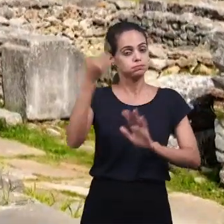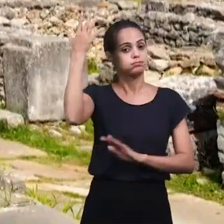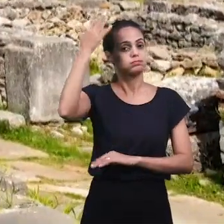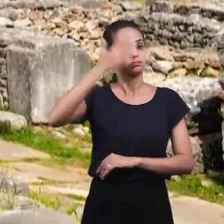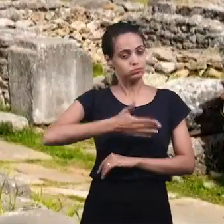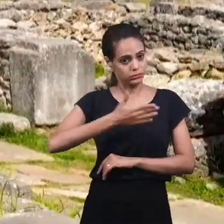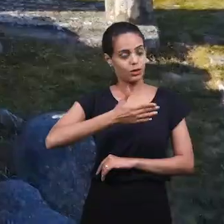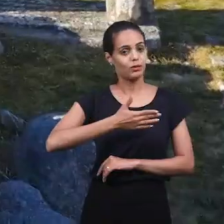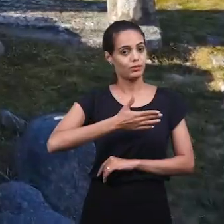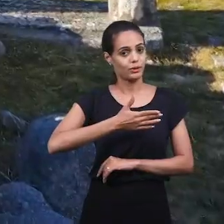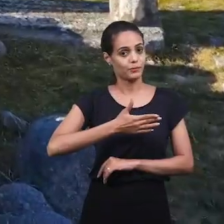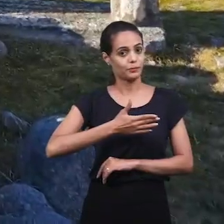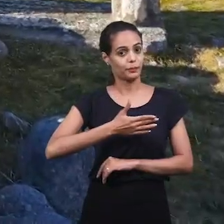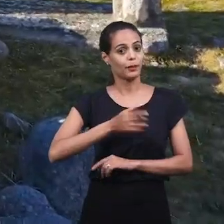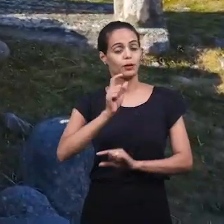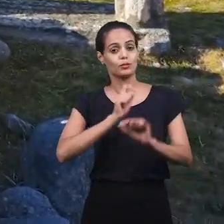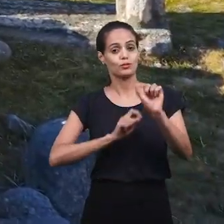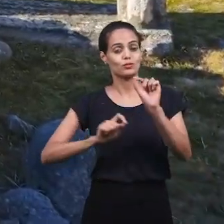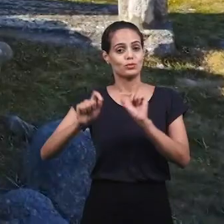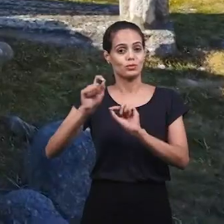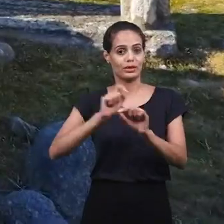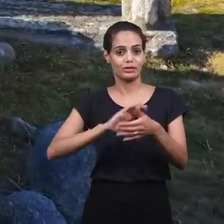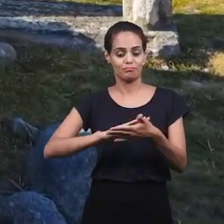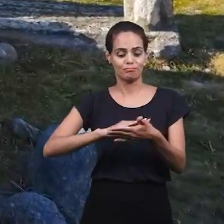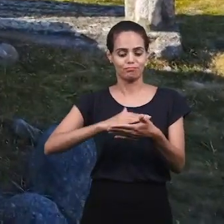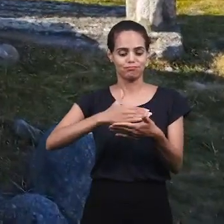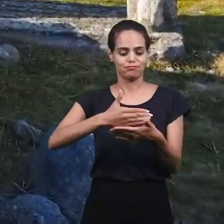de Dieu aux frères des villes